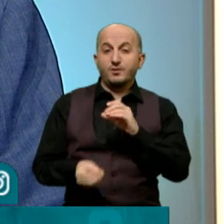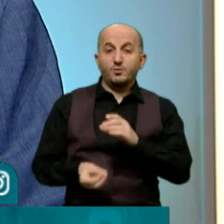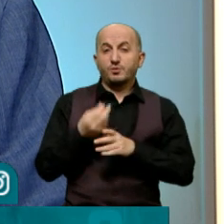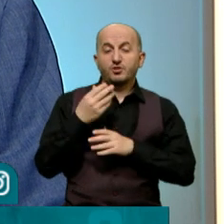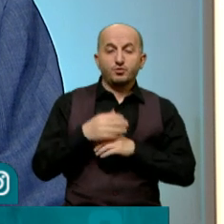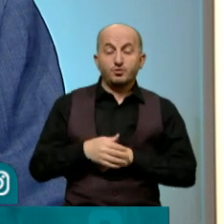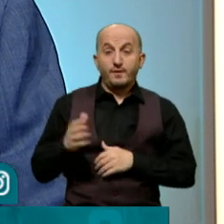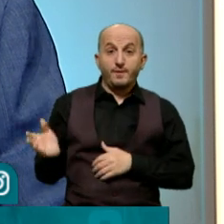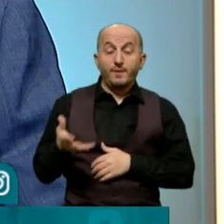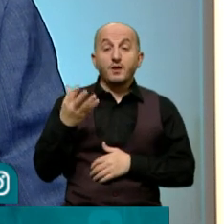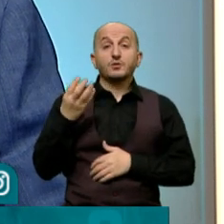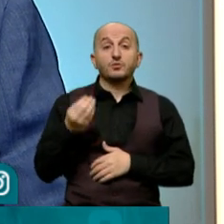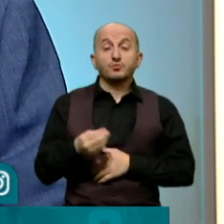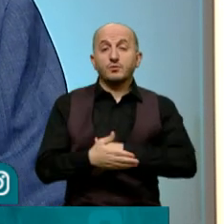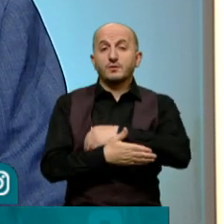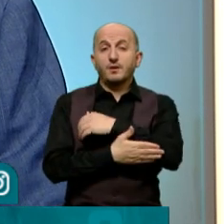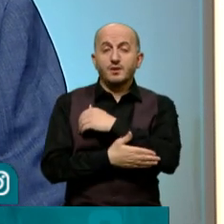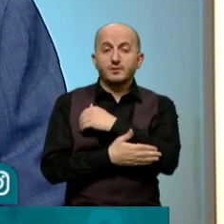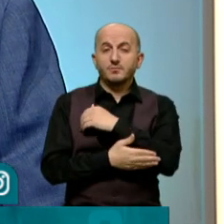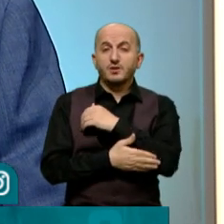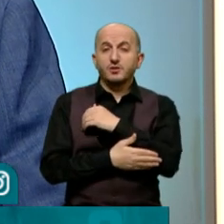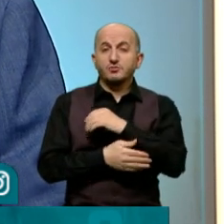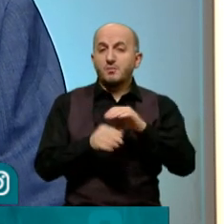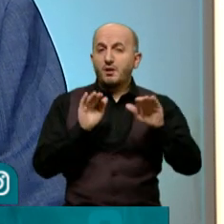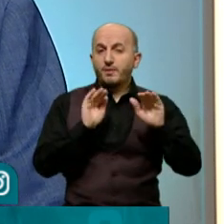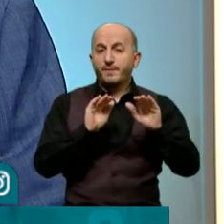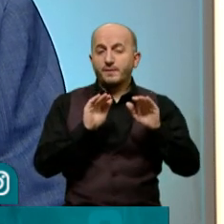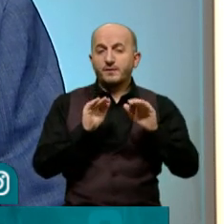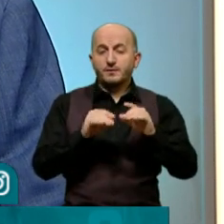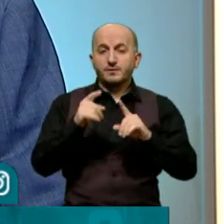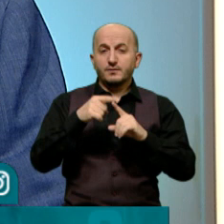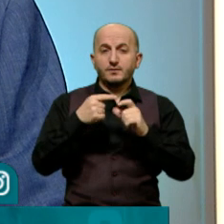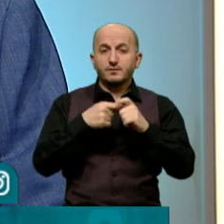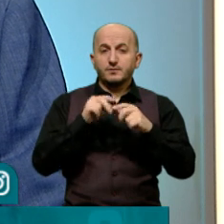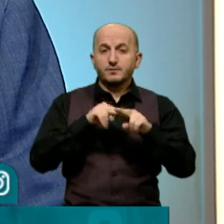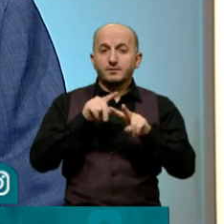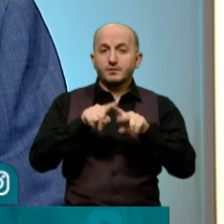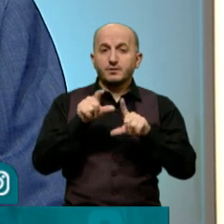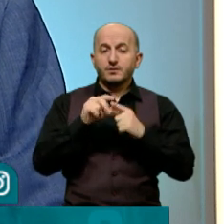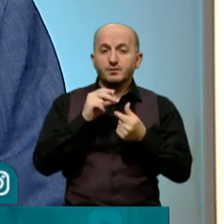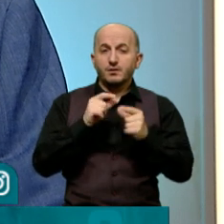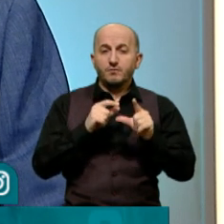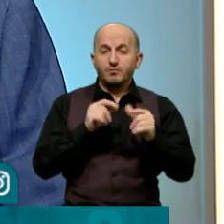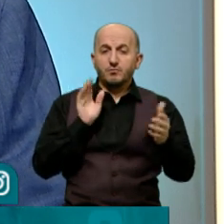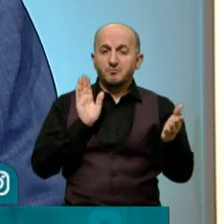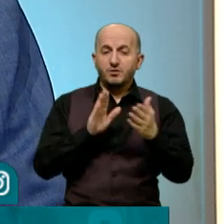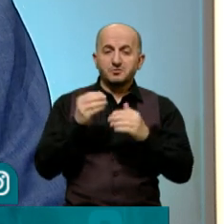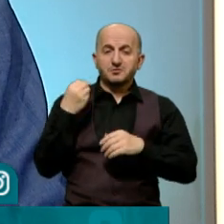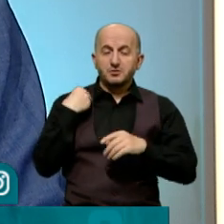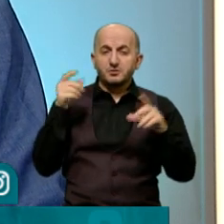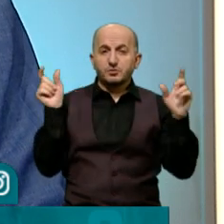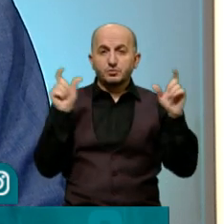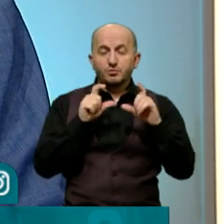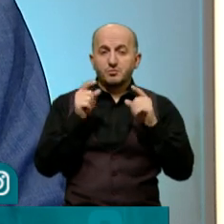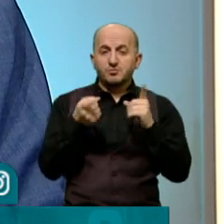çok yardımlaşma esasına dayalı, tekafül dediğimiz karşılıklı. Yeni sigorta çeşitleri de